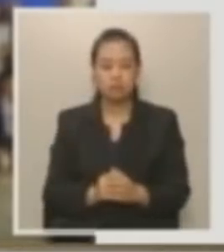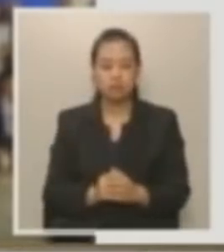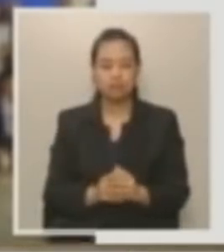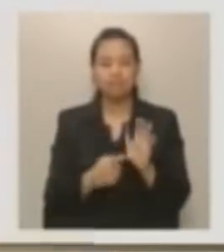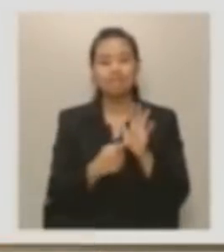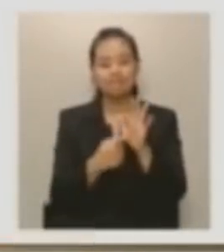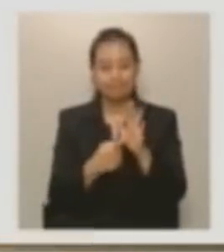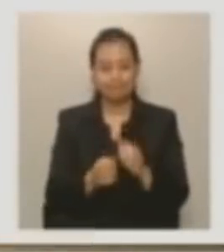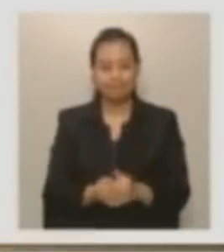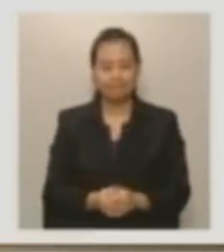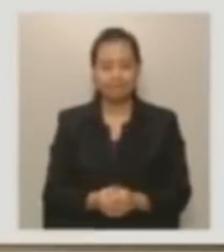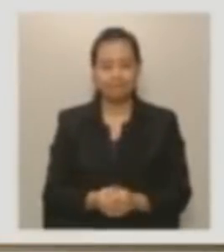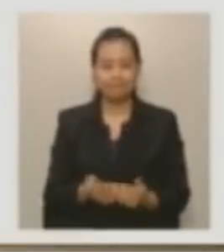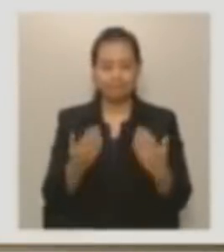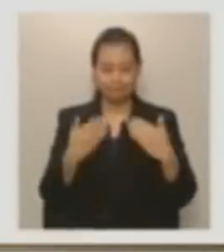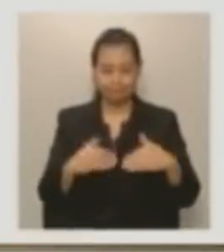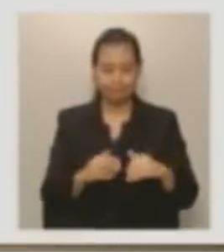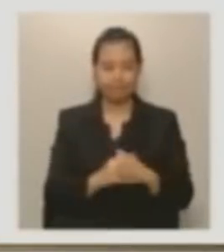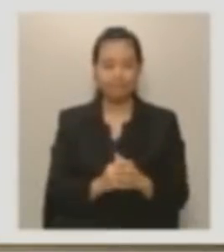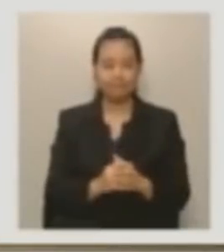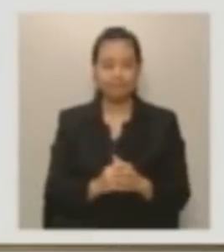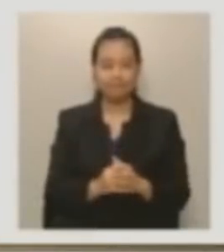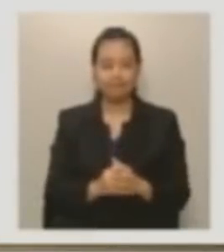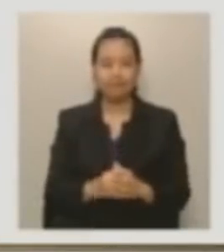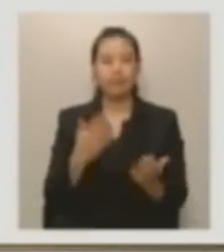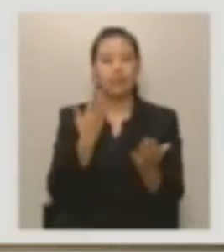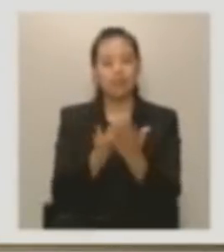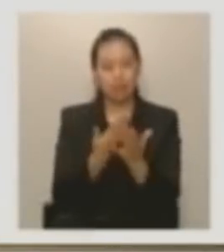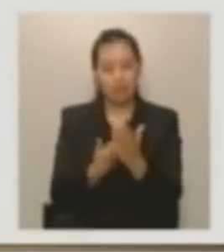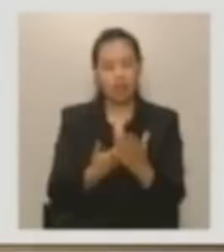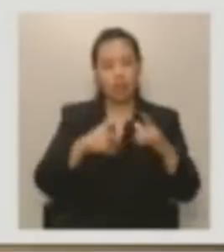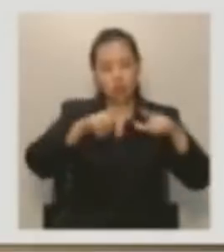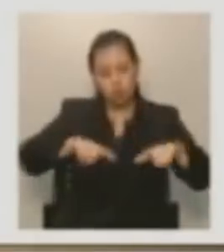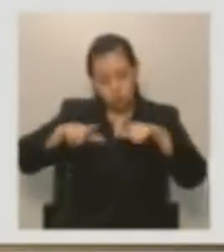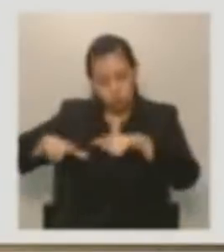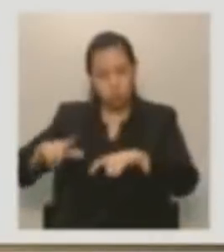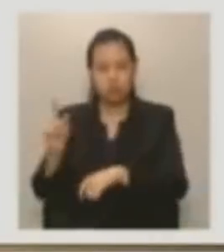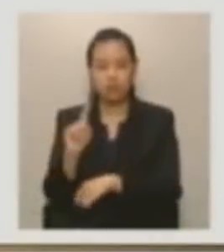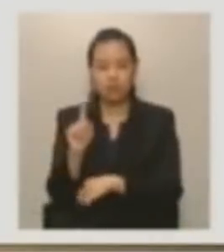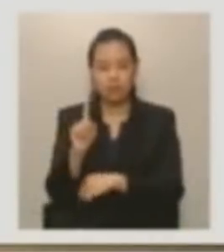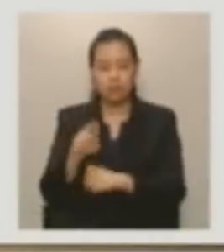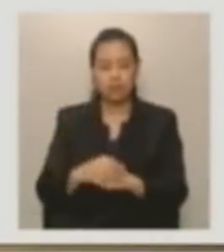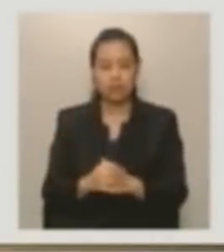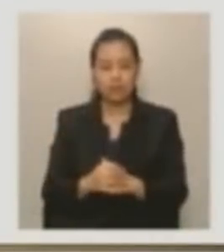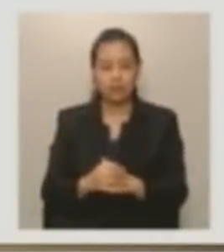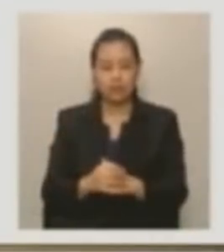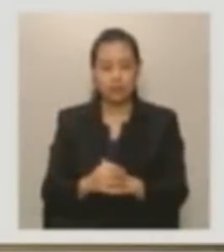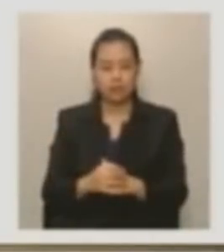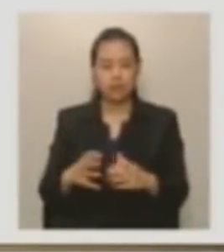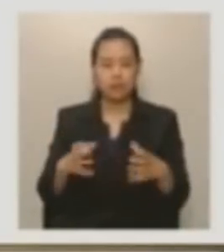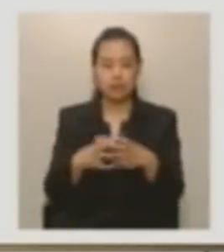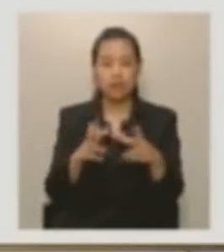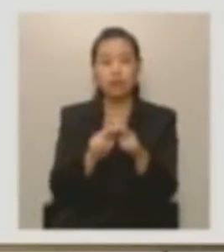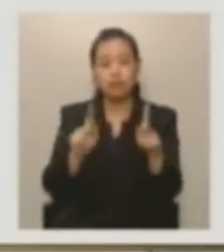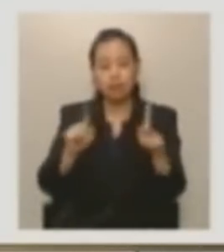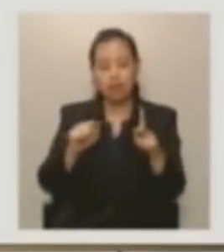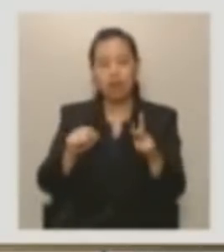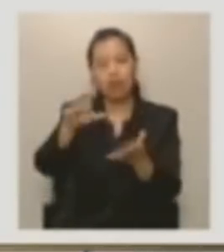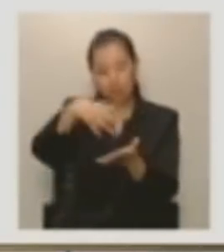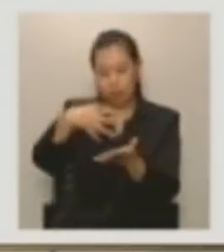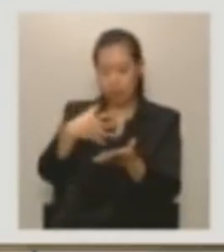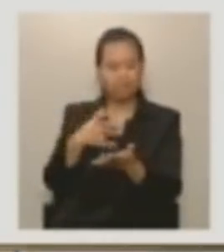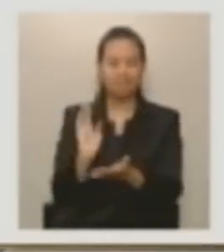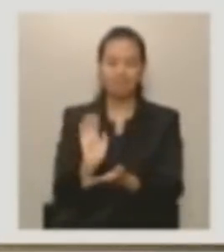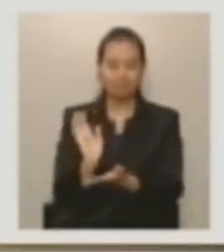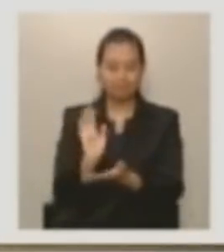ไลด์ถัดไปค่ะเราต้องตัดงบในส่วนนี้ซึ่งท่านคณะกรรมการไม่ต้องชี้แจงกับดิฉันนะคะดิฉันเข้าใจดีว่าเ